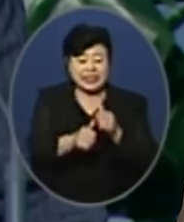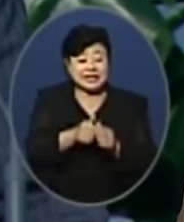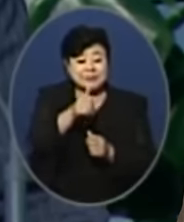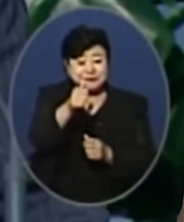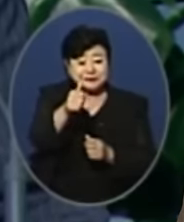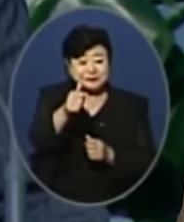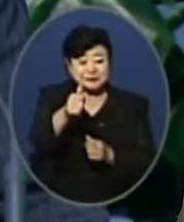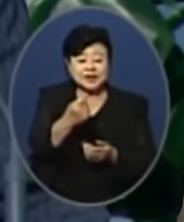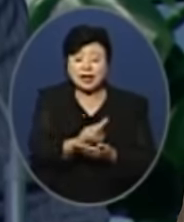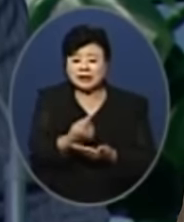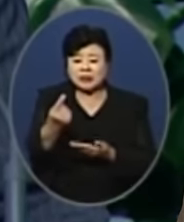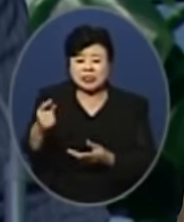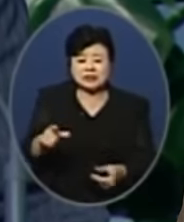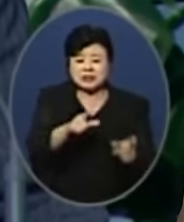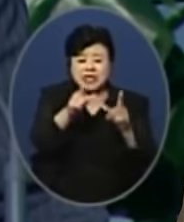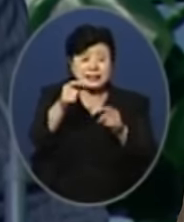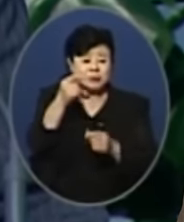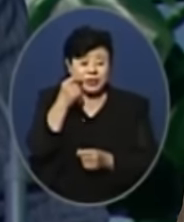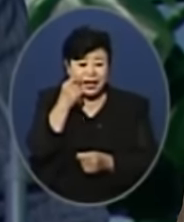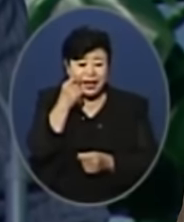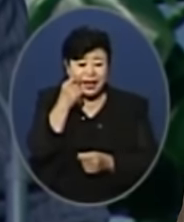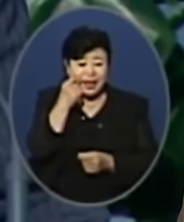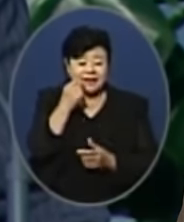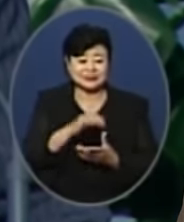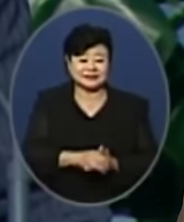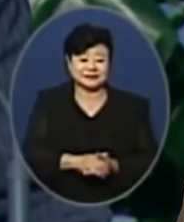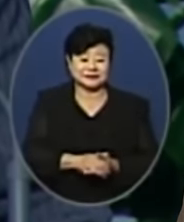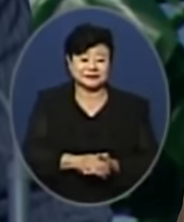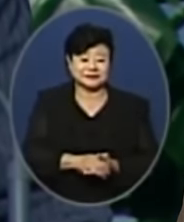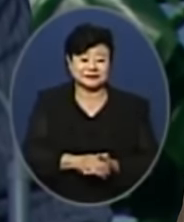하나님을 떠나서 살 수가 없습니다.